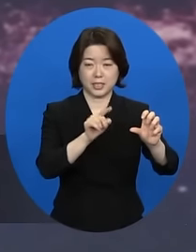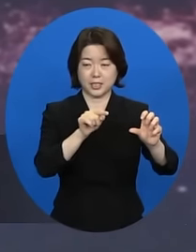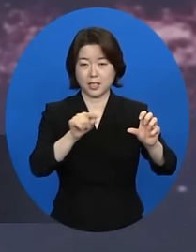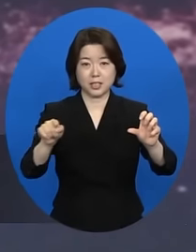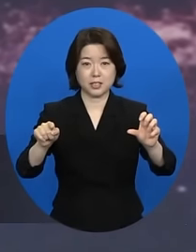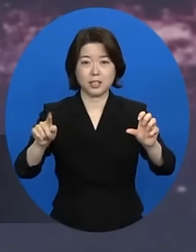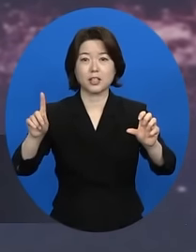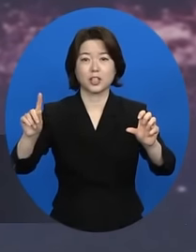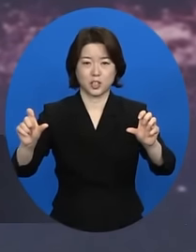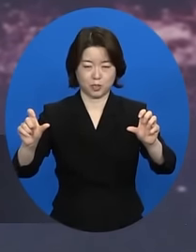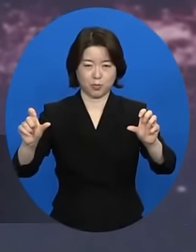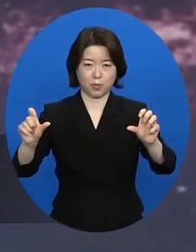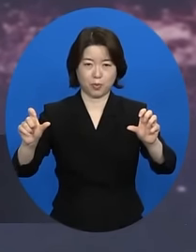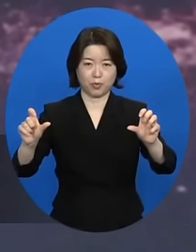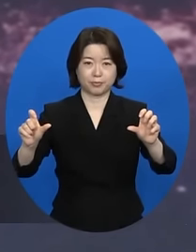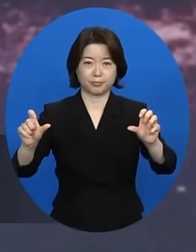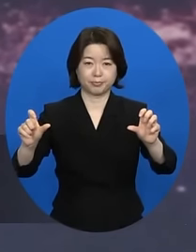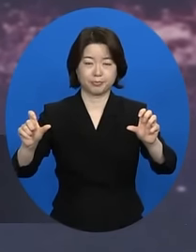1절에서